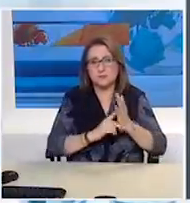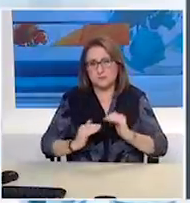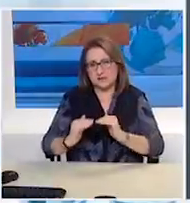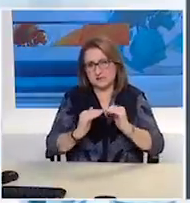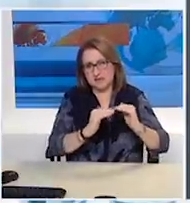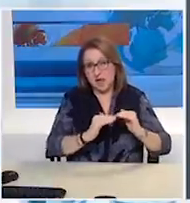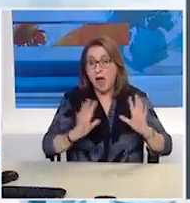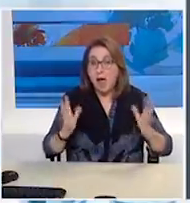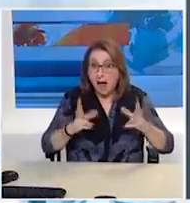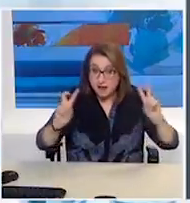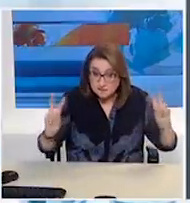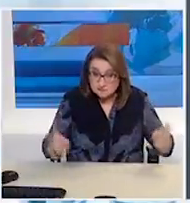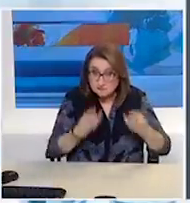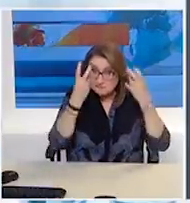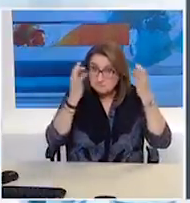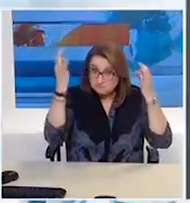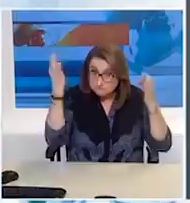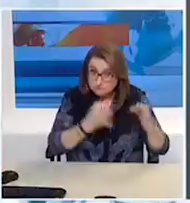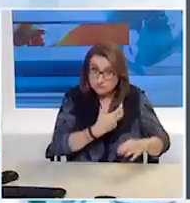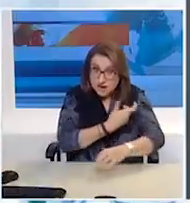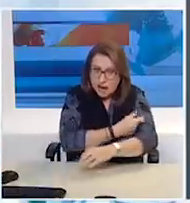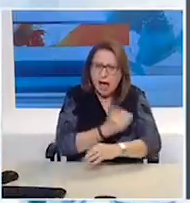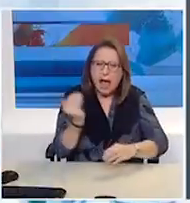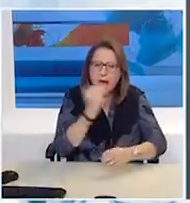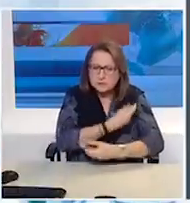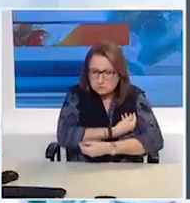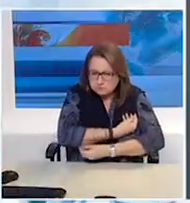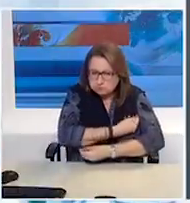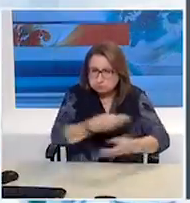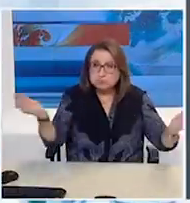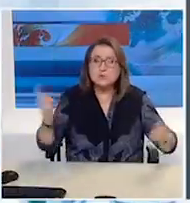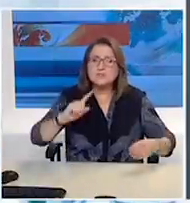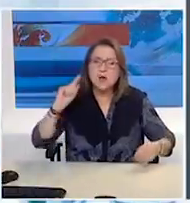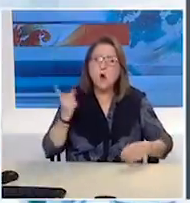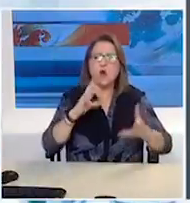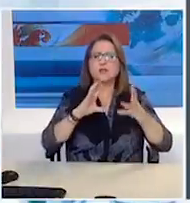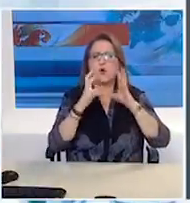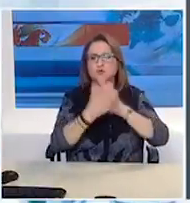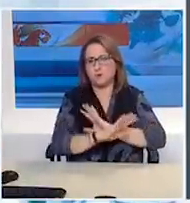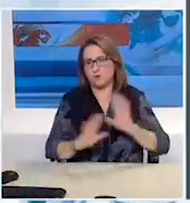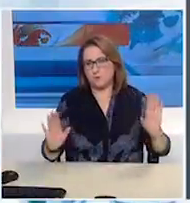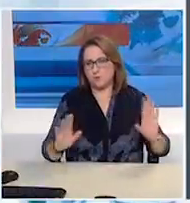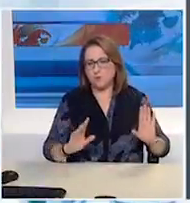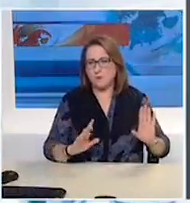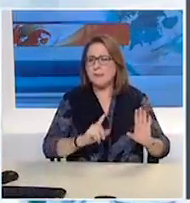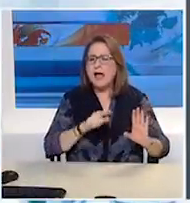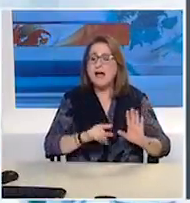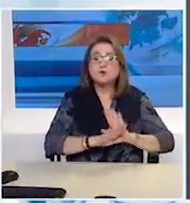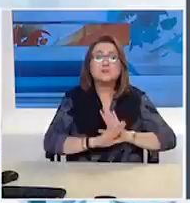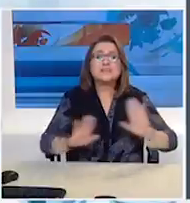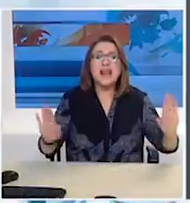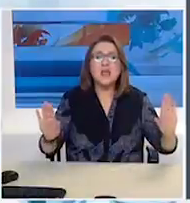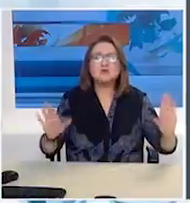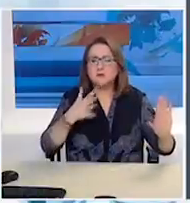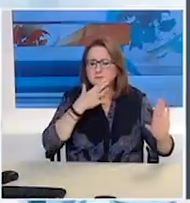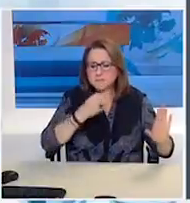είναι αποτελεσματικά, θα αποτελέσουν κοινό αγαθό για όλους τους λαούς της γης. Αγαθό το οποίο θα πρέπει να είναι αδιαπραγμάτευτο.